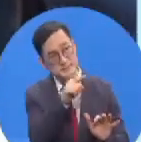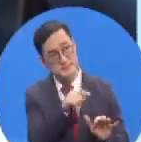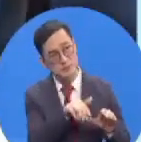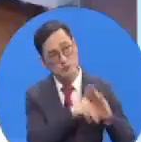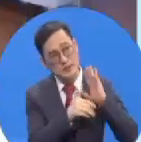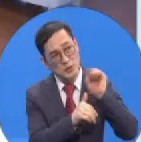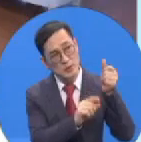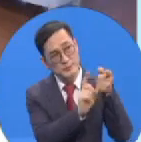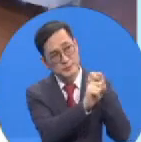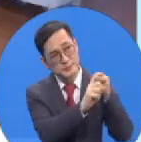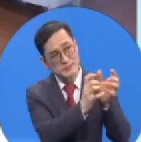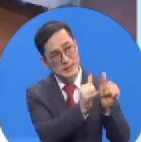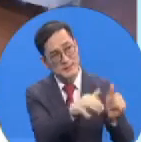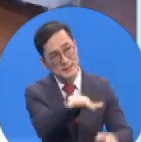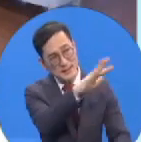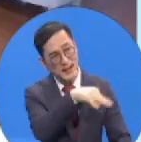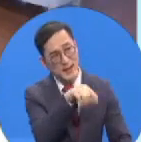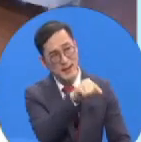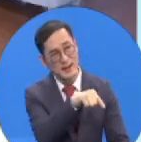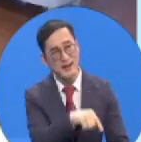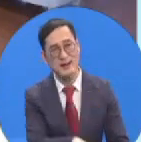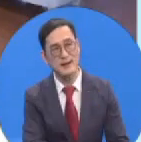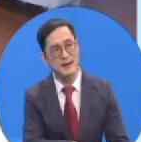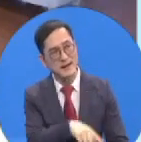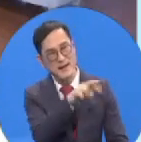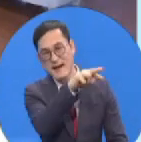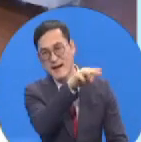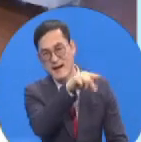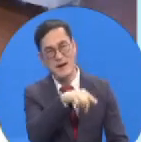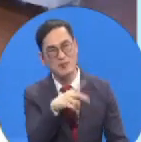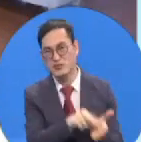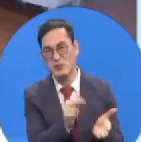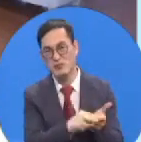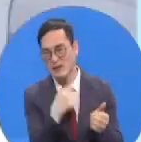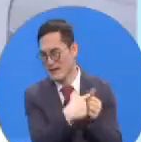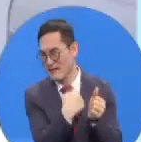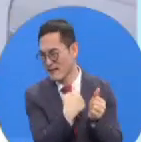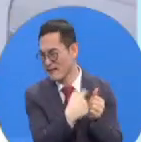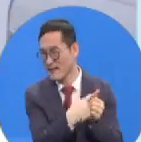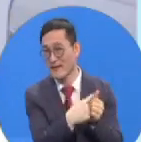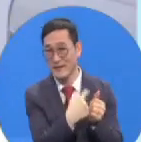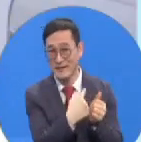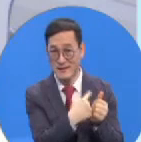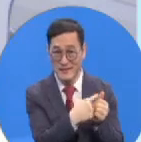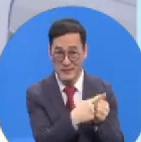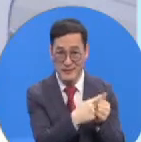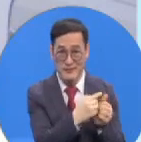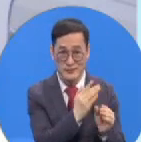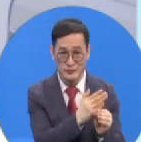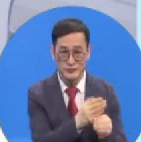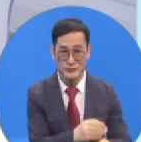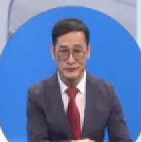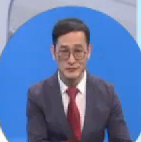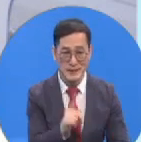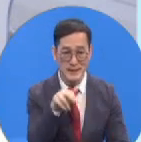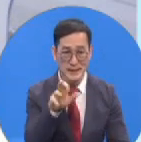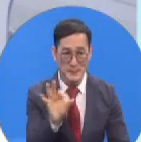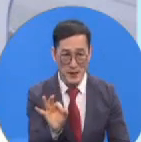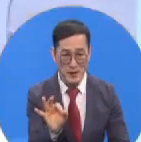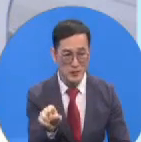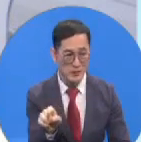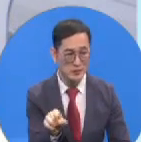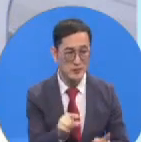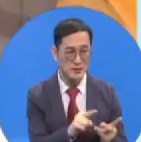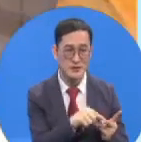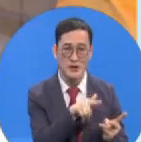친문 쪽에 대해서 굉장히 지금 반대를 하고 있고 굉장히 비판을 하고 있습니다. 네. 그런데 앞서도 얘기가 잠깐 나왔듯이 이낙연 전 총리하고 정세균 전